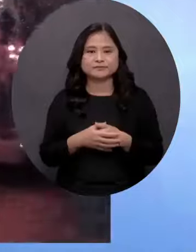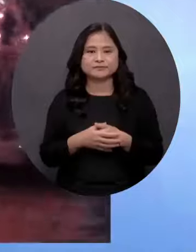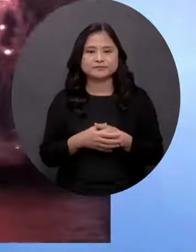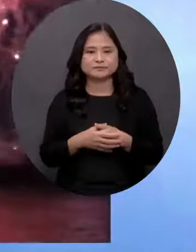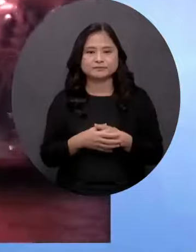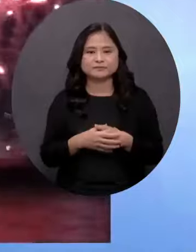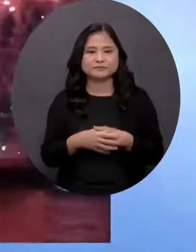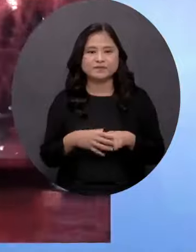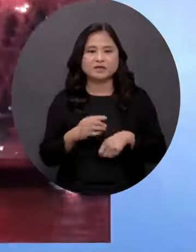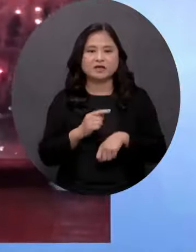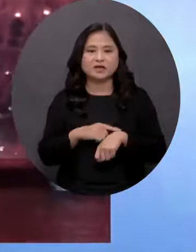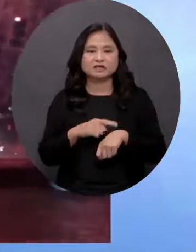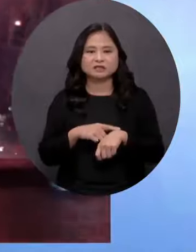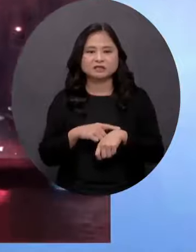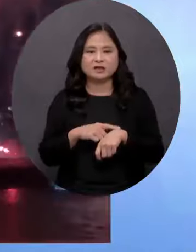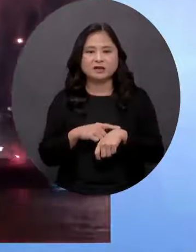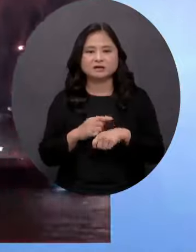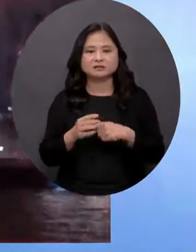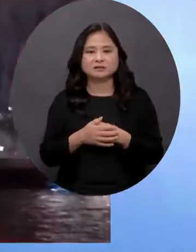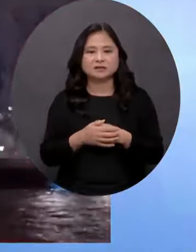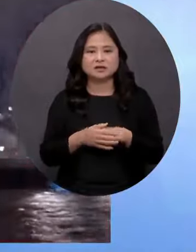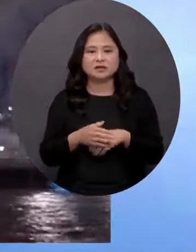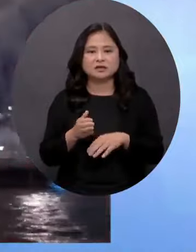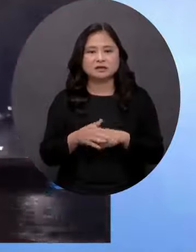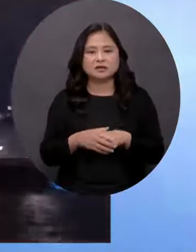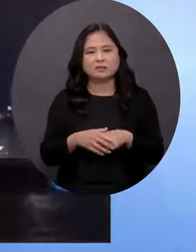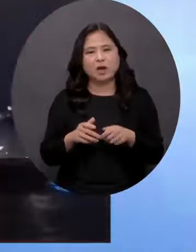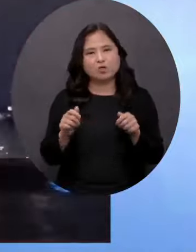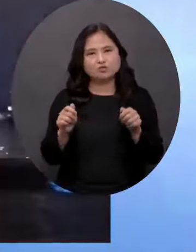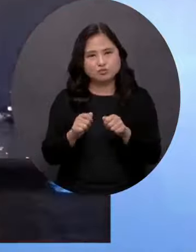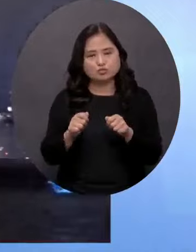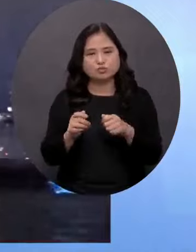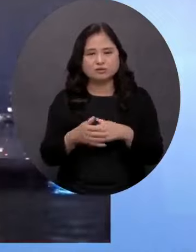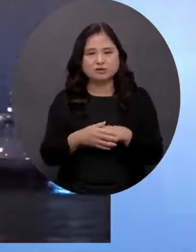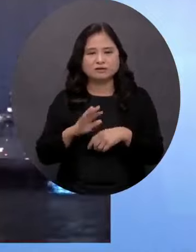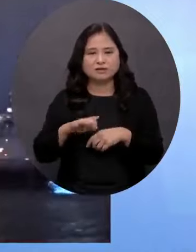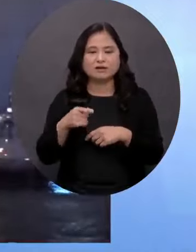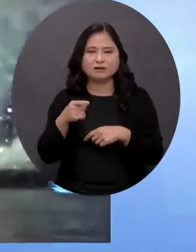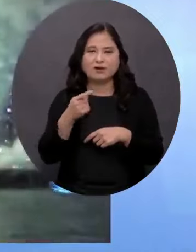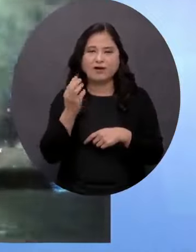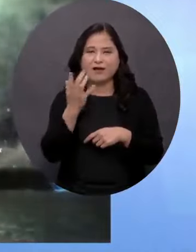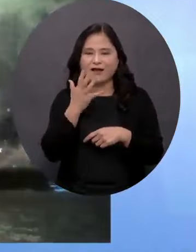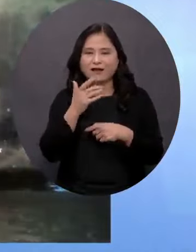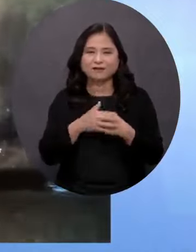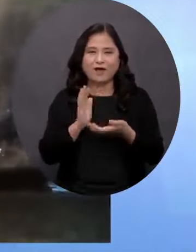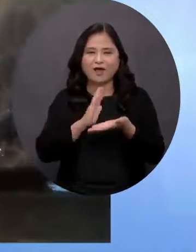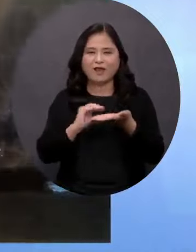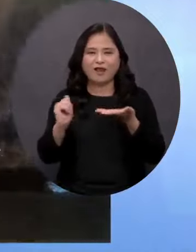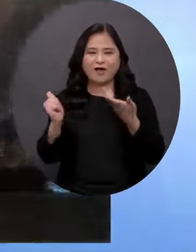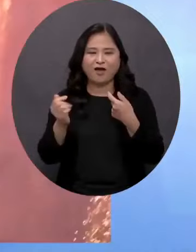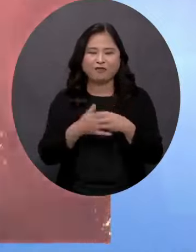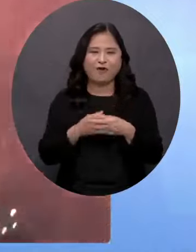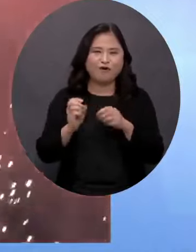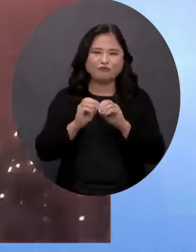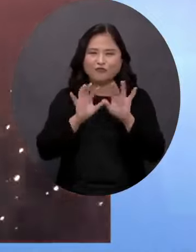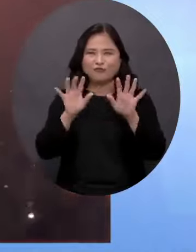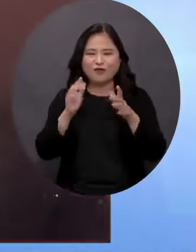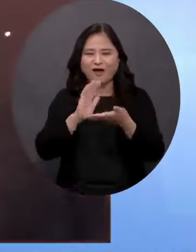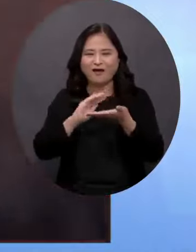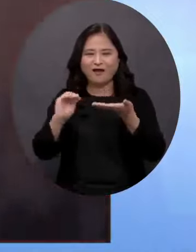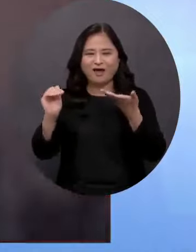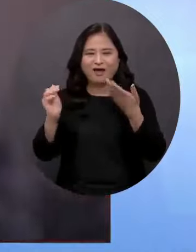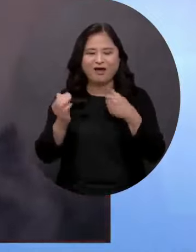虽然时间对之前那种比较短，但现在这种颜色鲜艳和整齐规律，然后最后的结